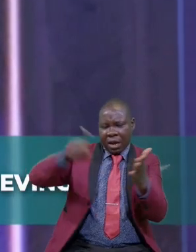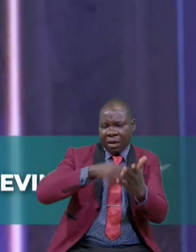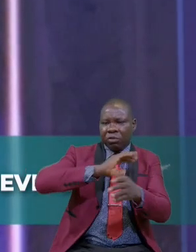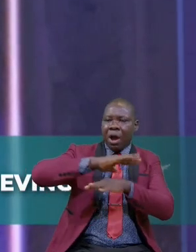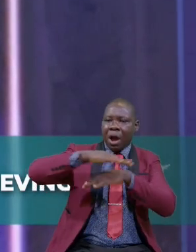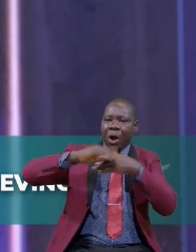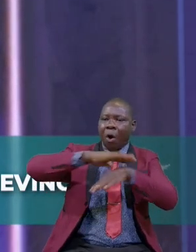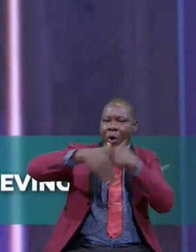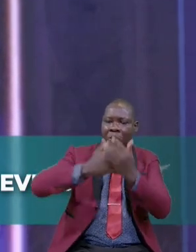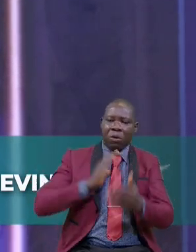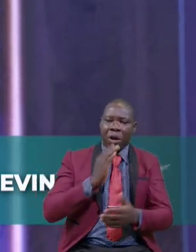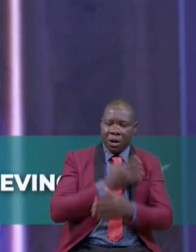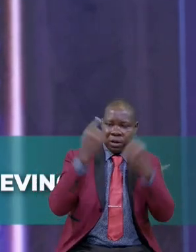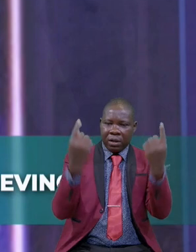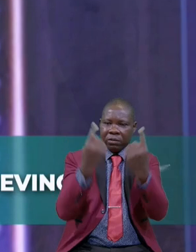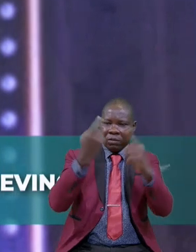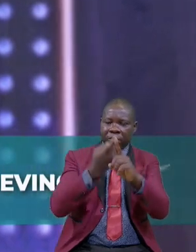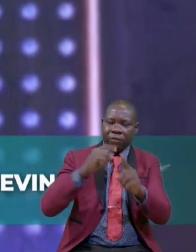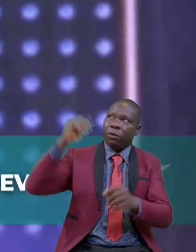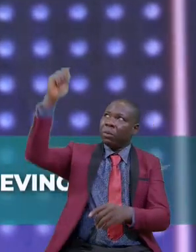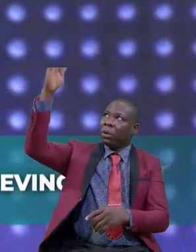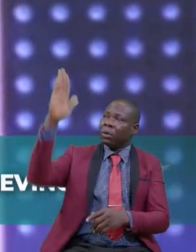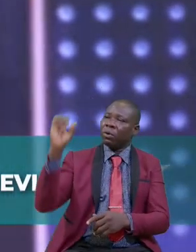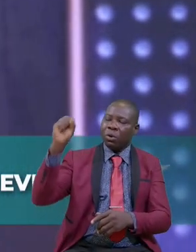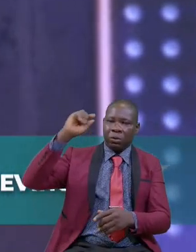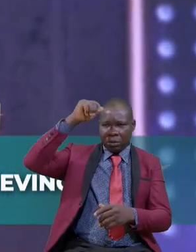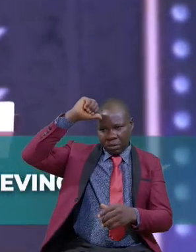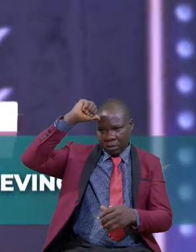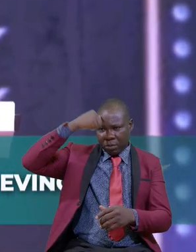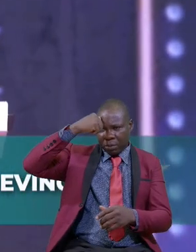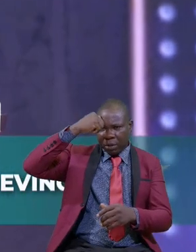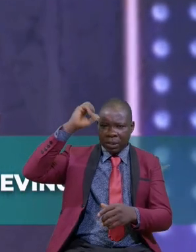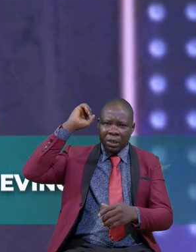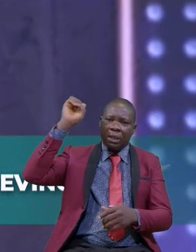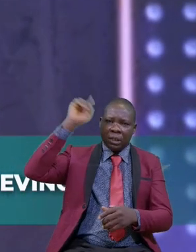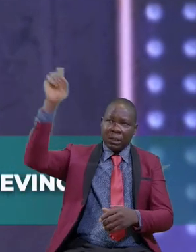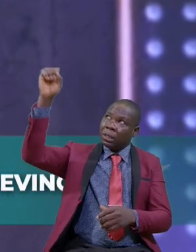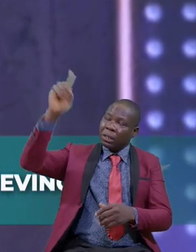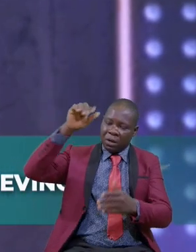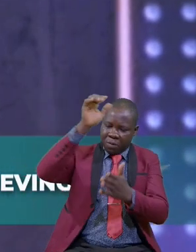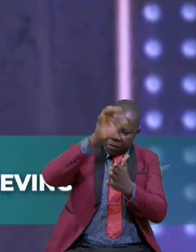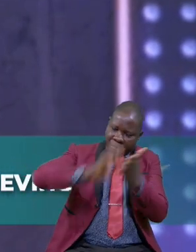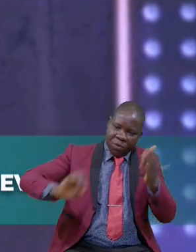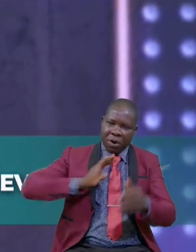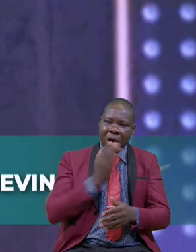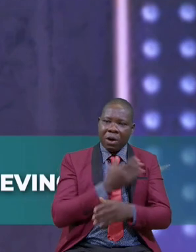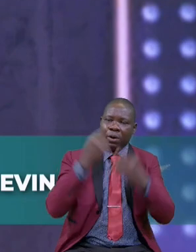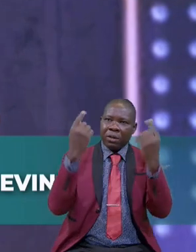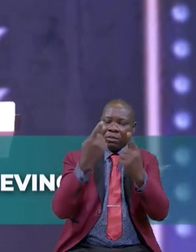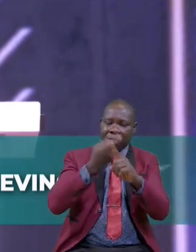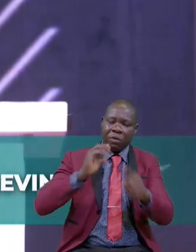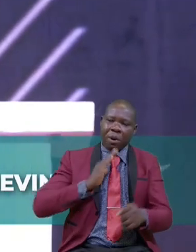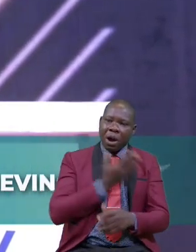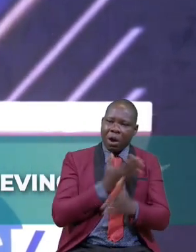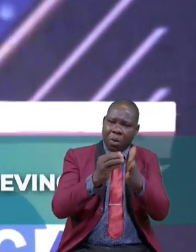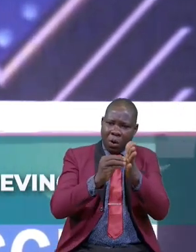péchés de la mémoire de Dieu. Il efface nos péchés de notre mémoire. Il efface